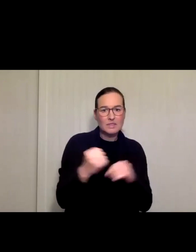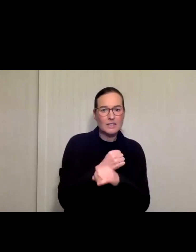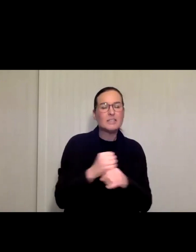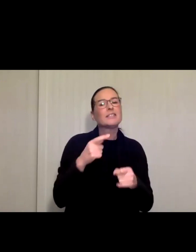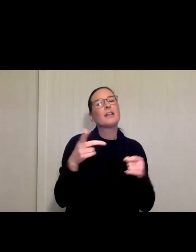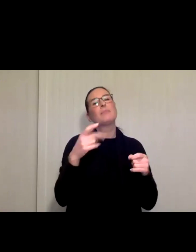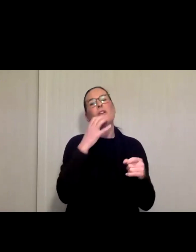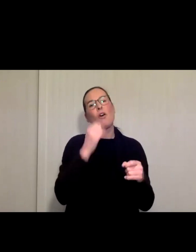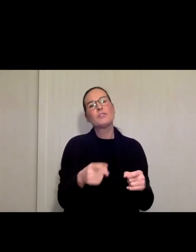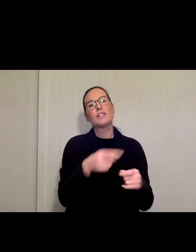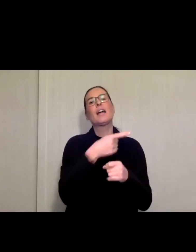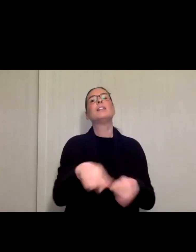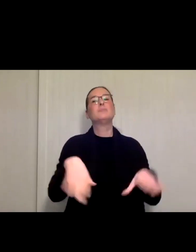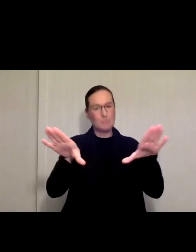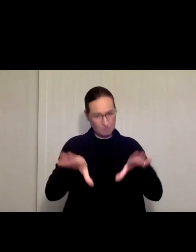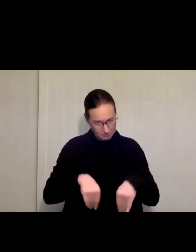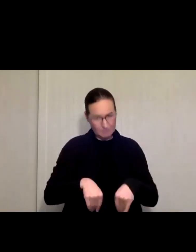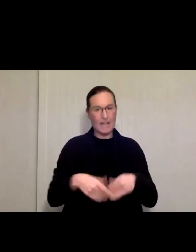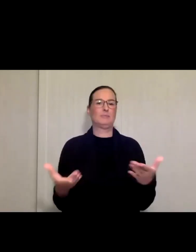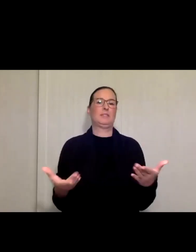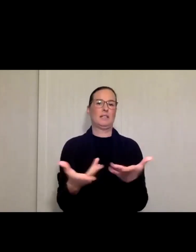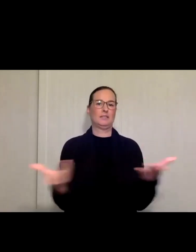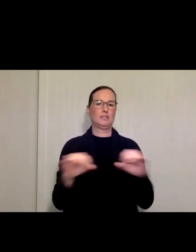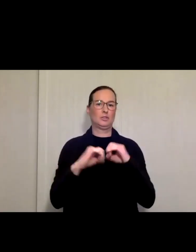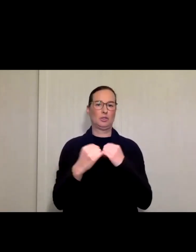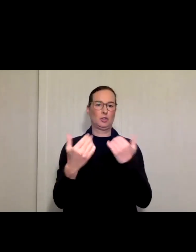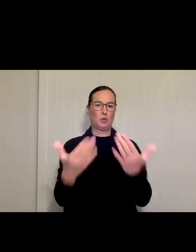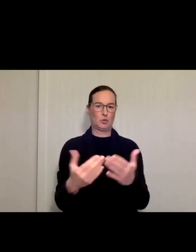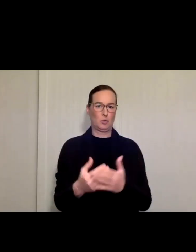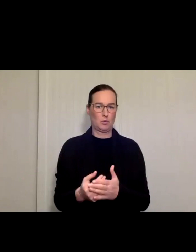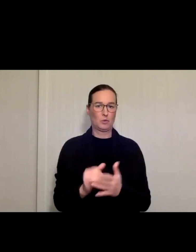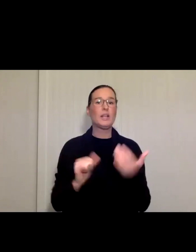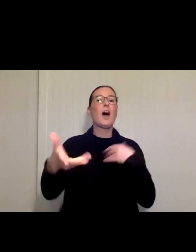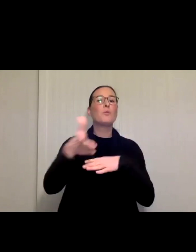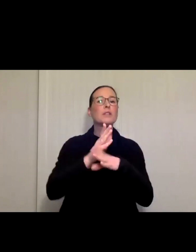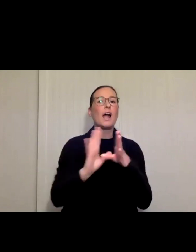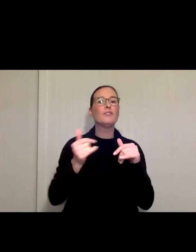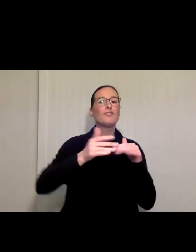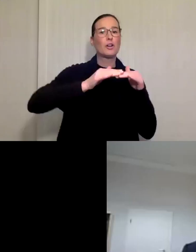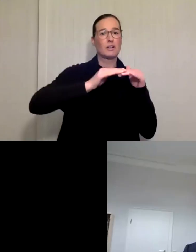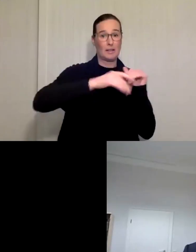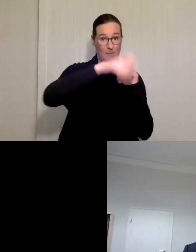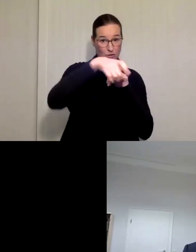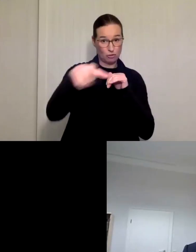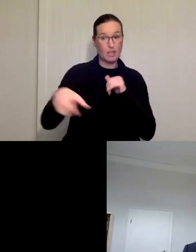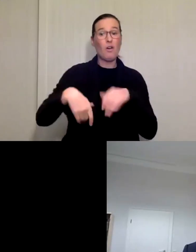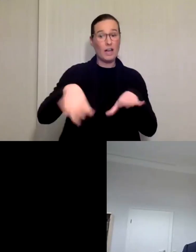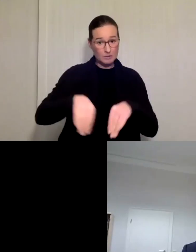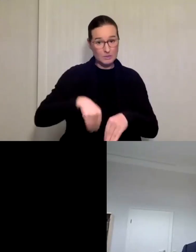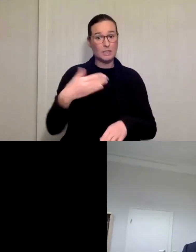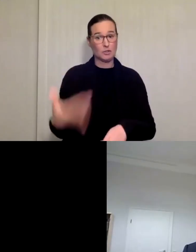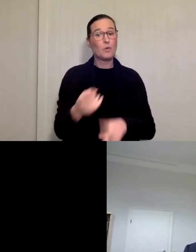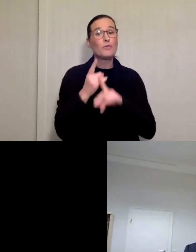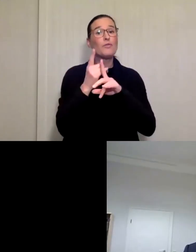für diese Maßnahmen und die überwältigende Mehrheit der Menschen sich auch daran halten wird. Wie kann es denn gelingen, frage ich Sie beide, wie kann es